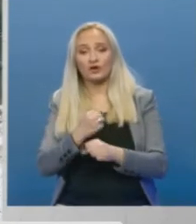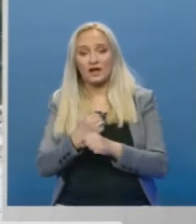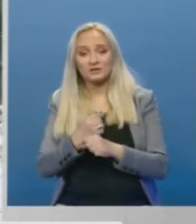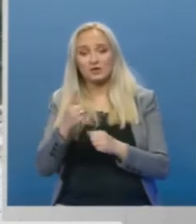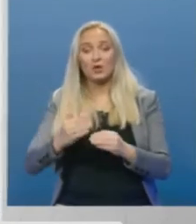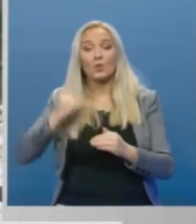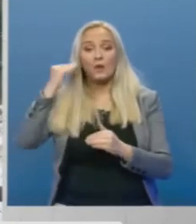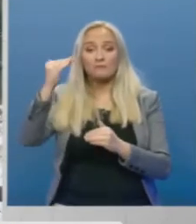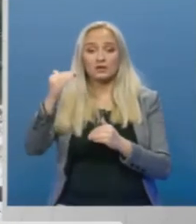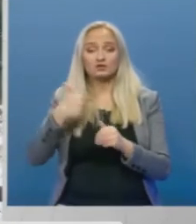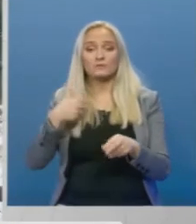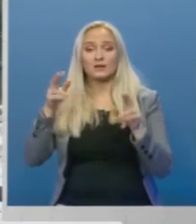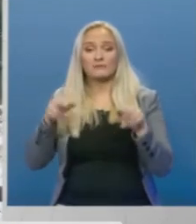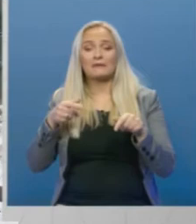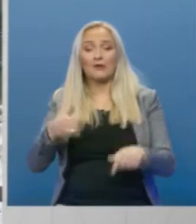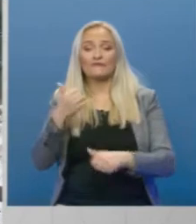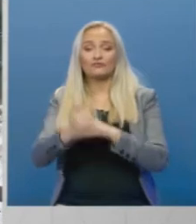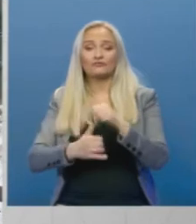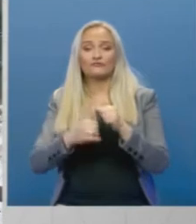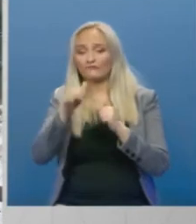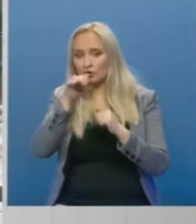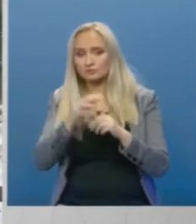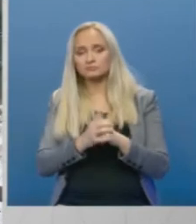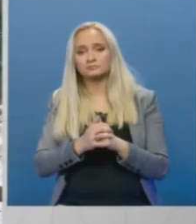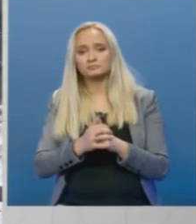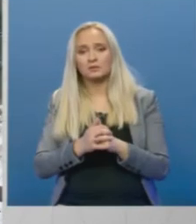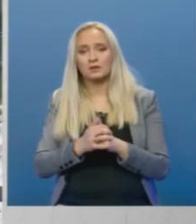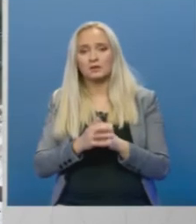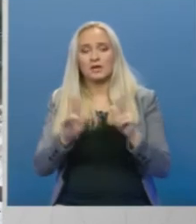i unapređuje. Imamo ovu vodu, imamo